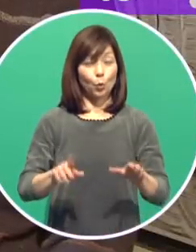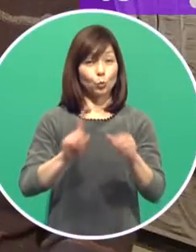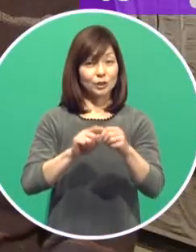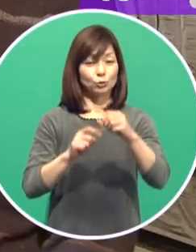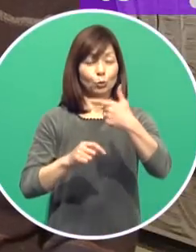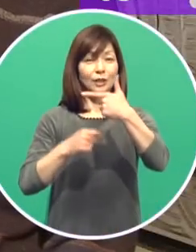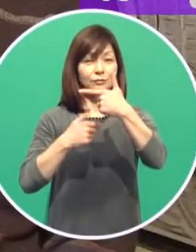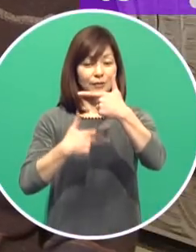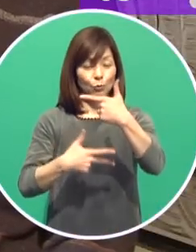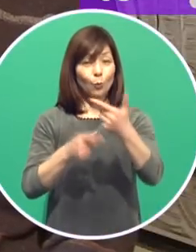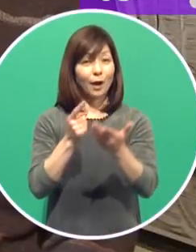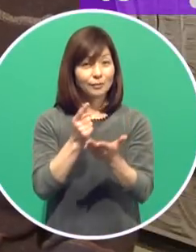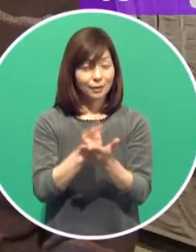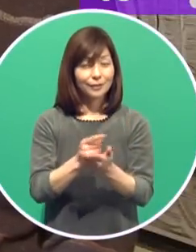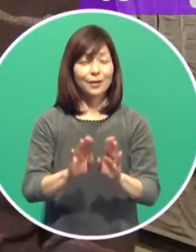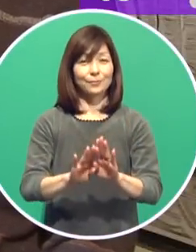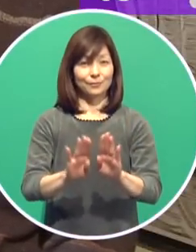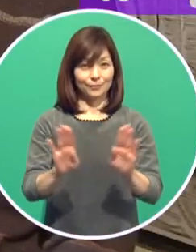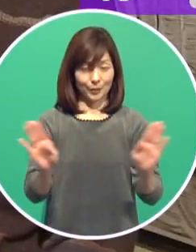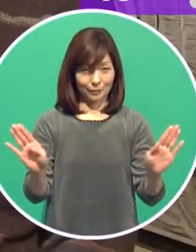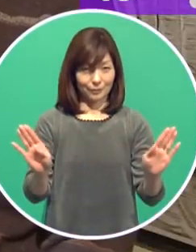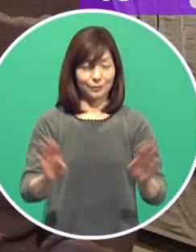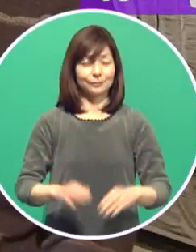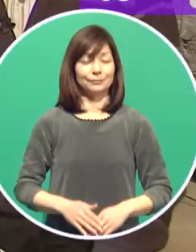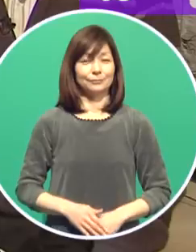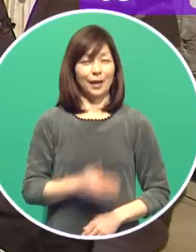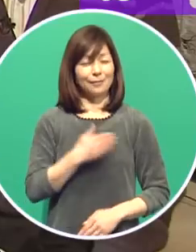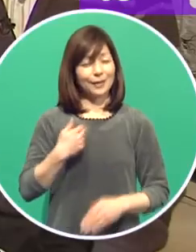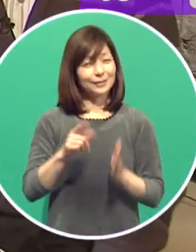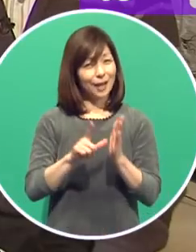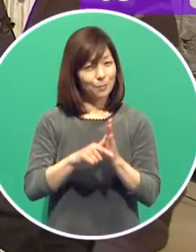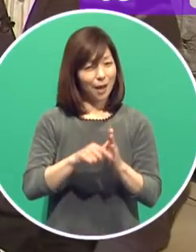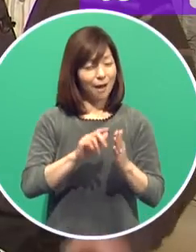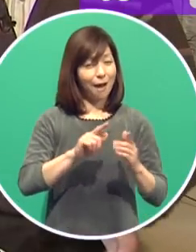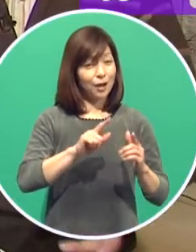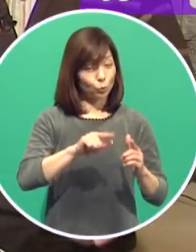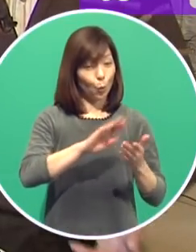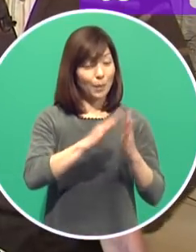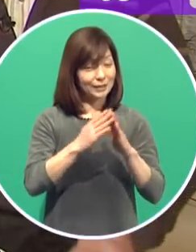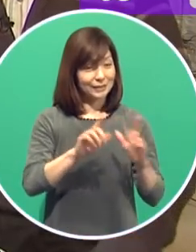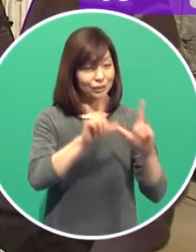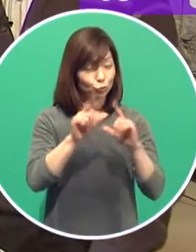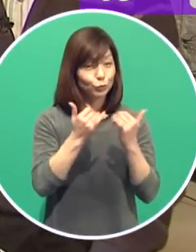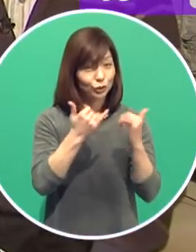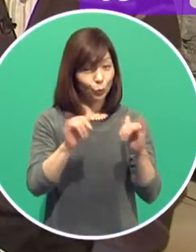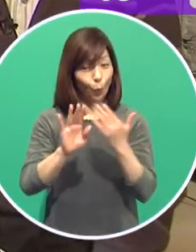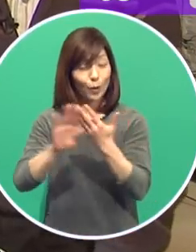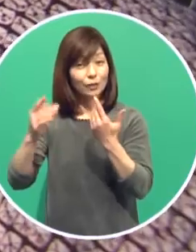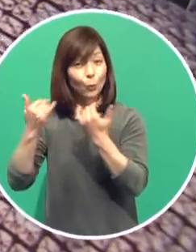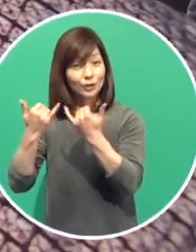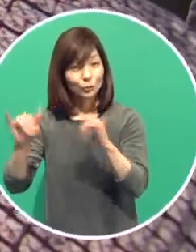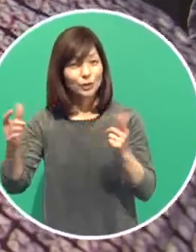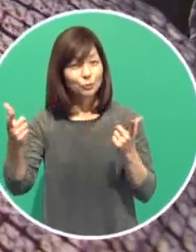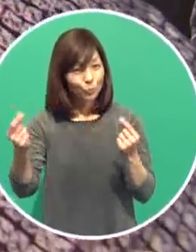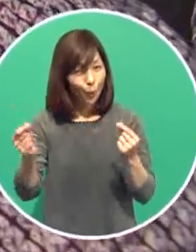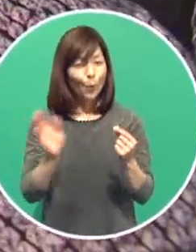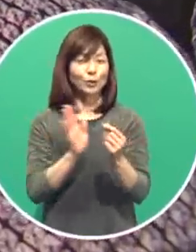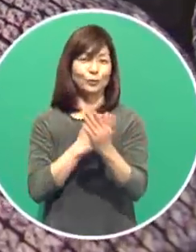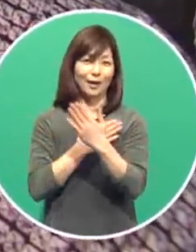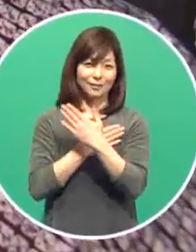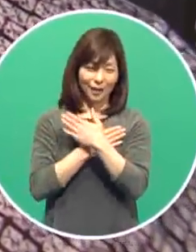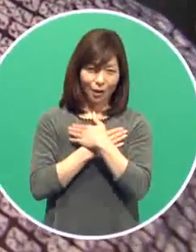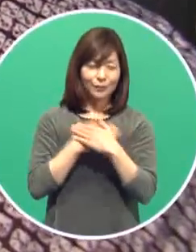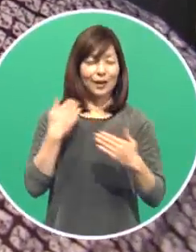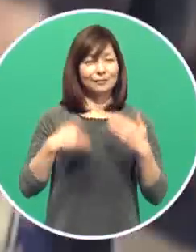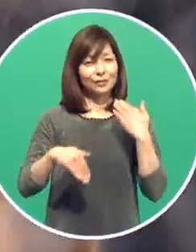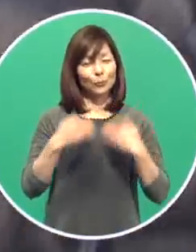月7日今年の場合はですね、に1日だけ、できればこの町外の人たちにも浴衣を着てその